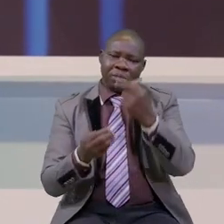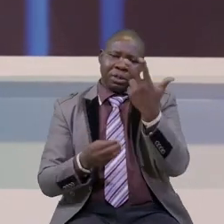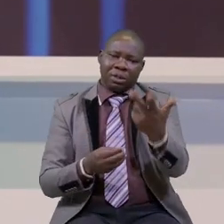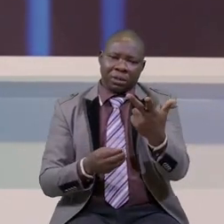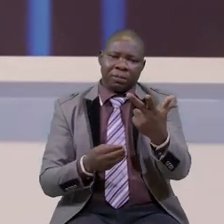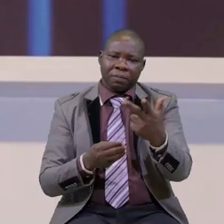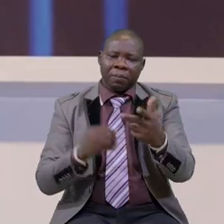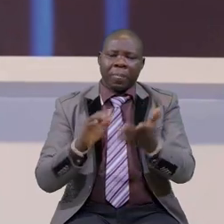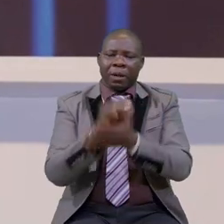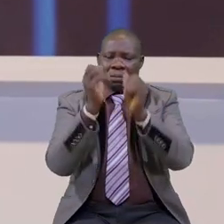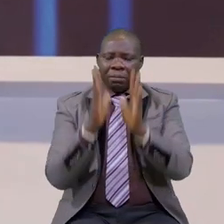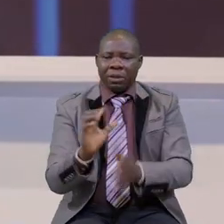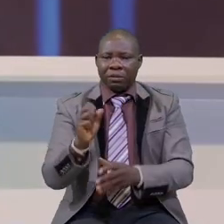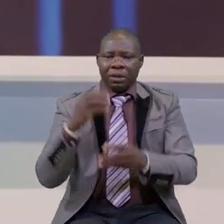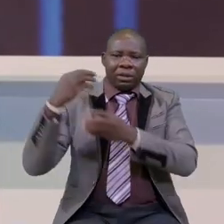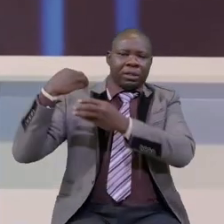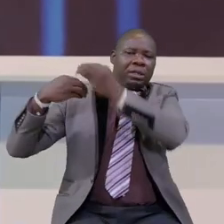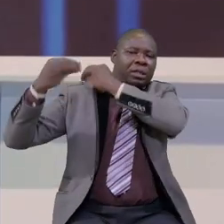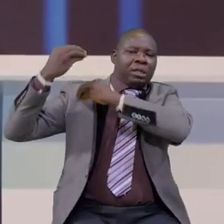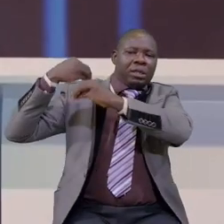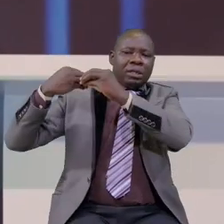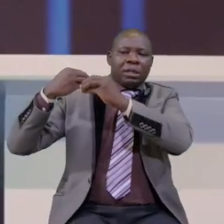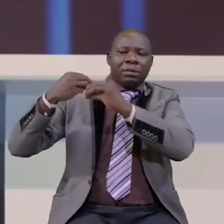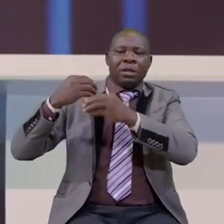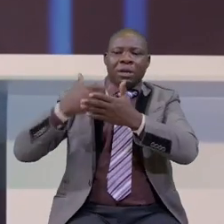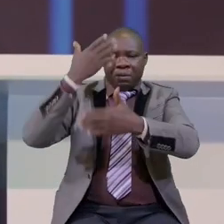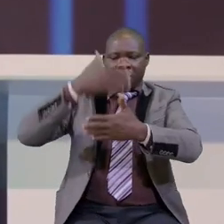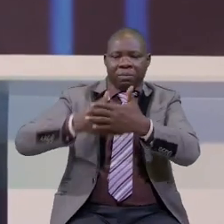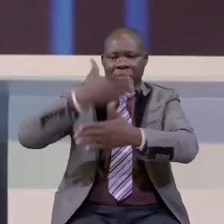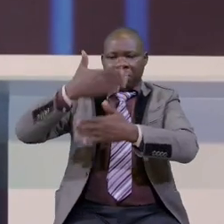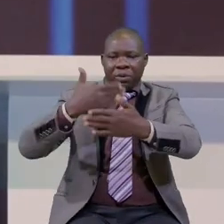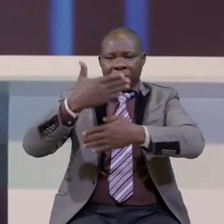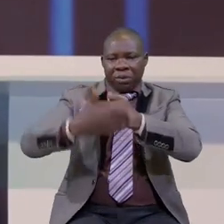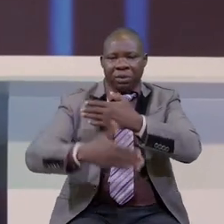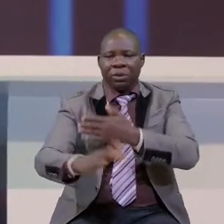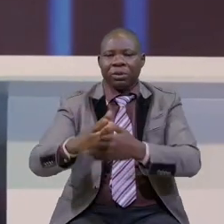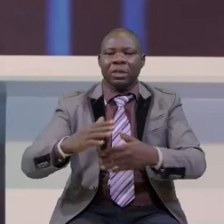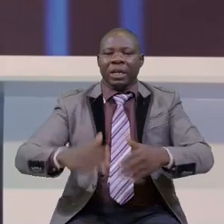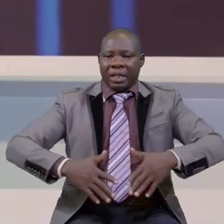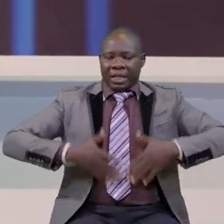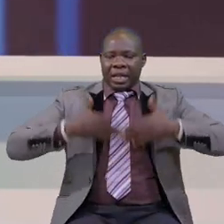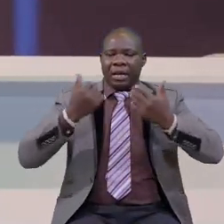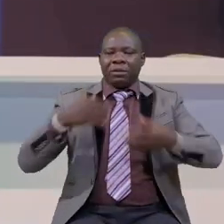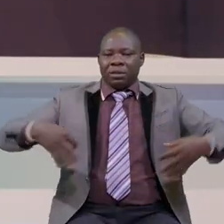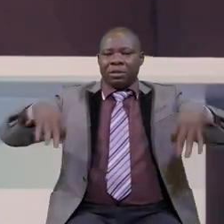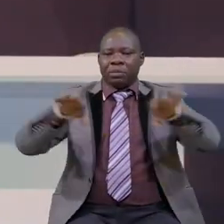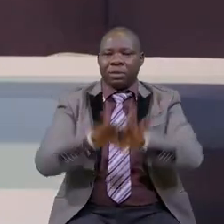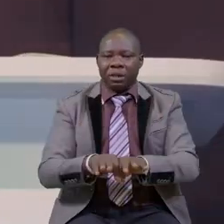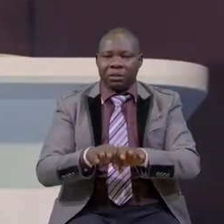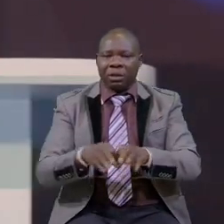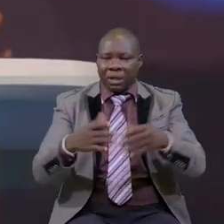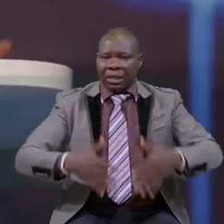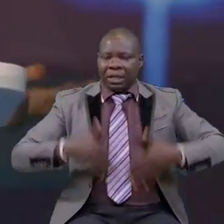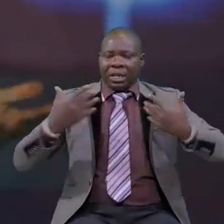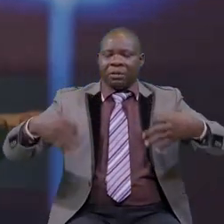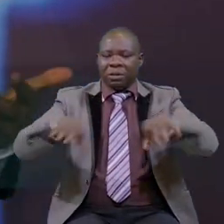c'est l'héritage des croyants au-delà de l'essentiel de la vie. Les essentiels de la vie, il y a